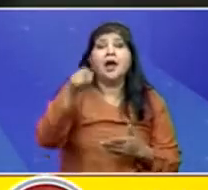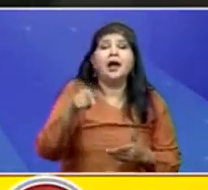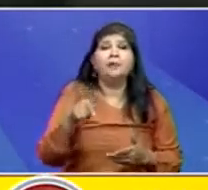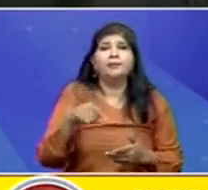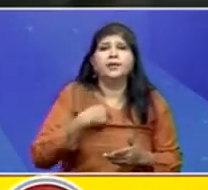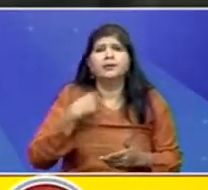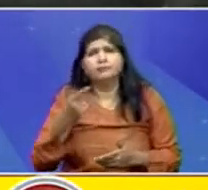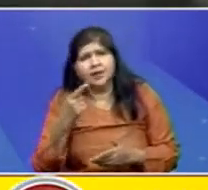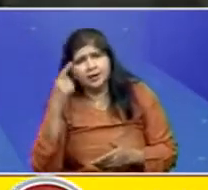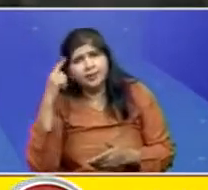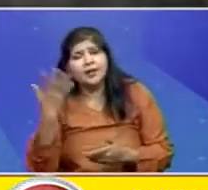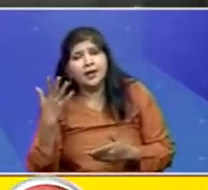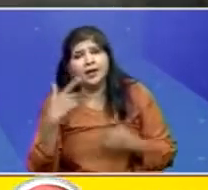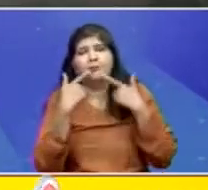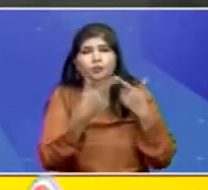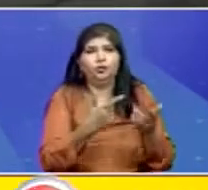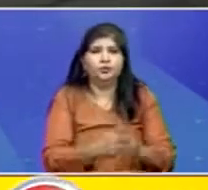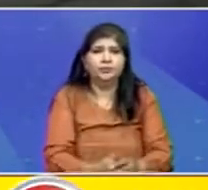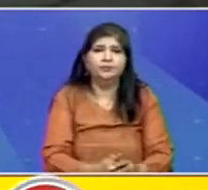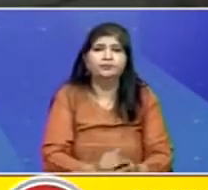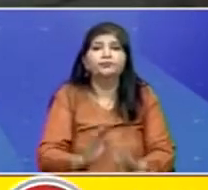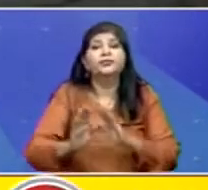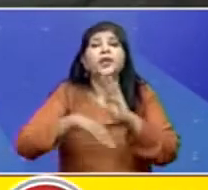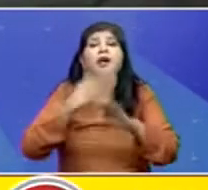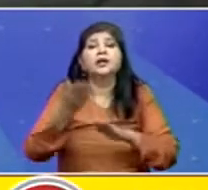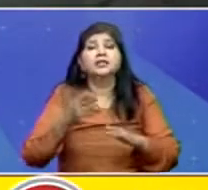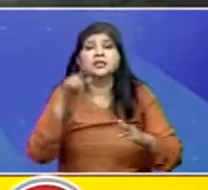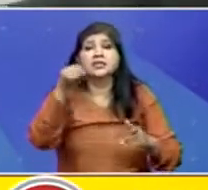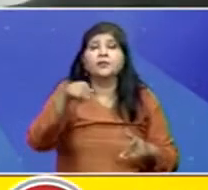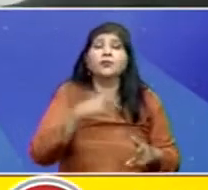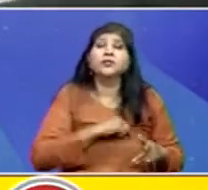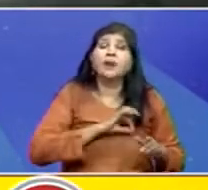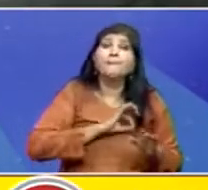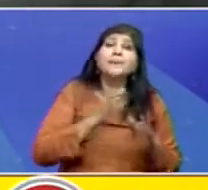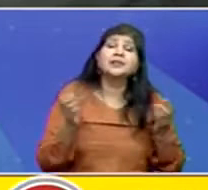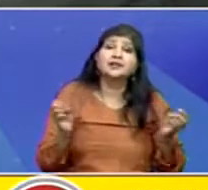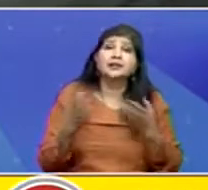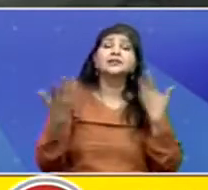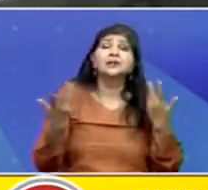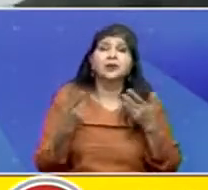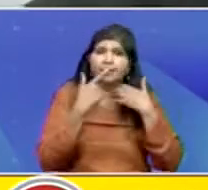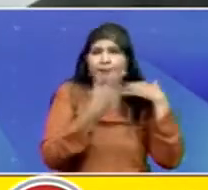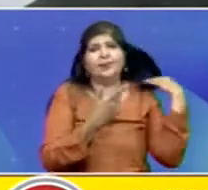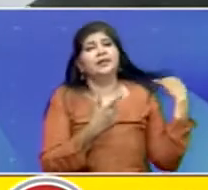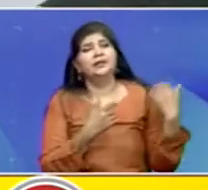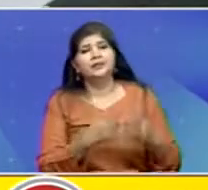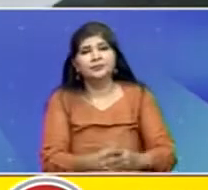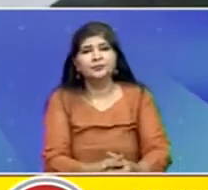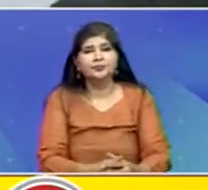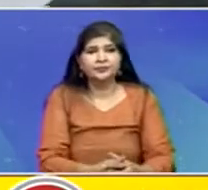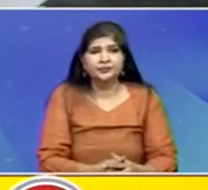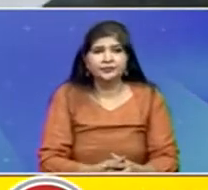जानना चाहूंगा और बाद मैं इस विशह में आपकी रूची कैसे हैं, मुझरा मुझे बताइए.